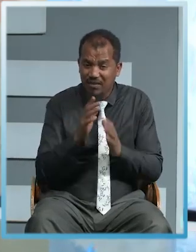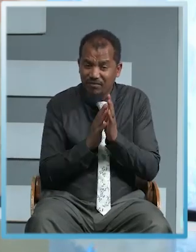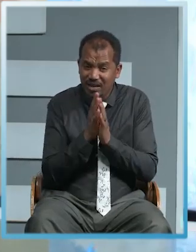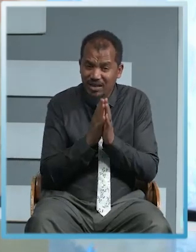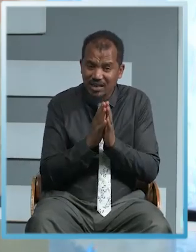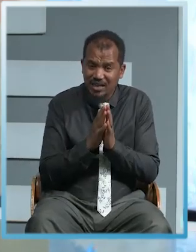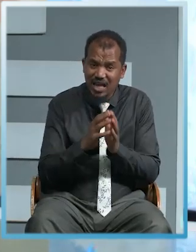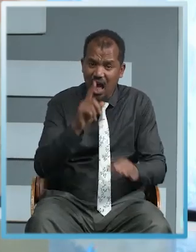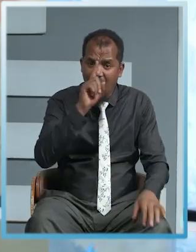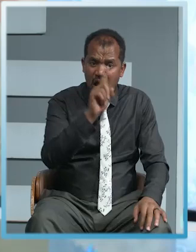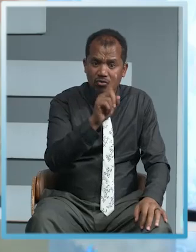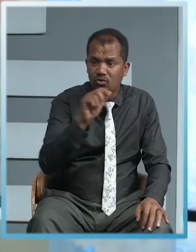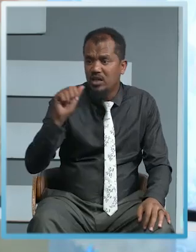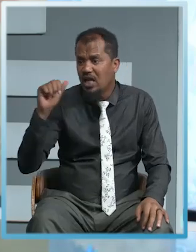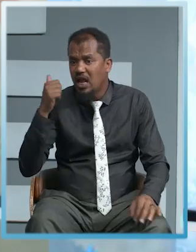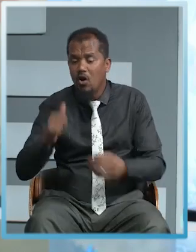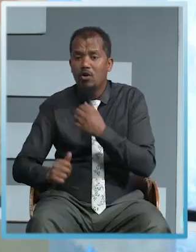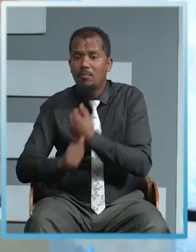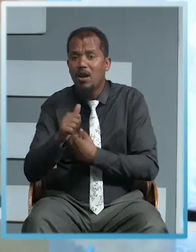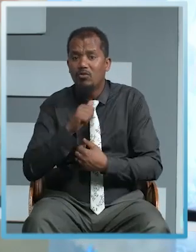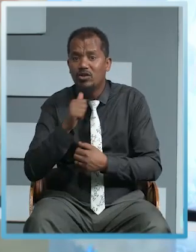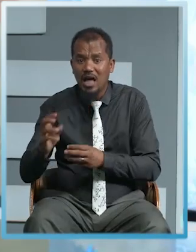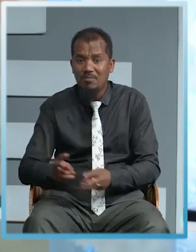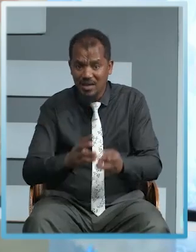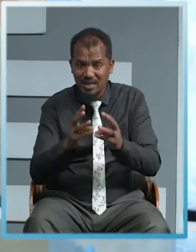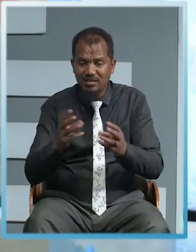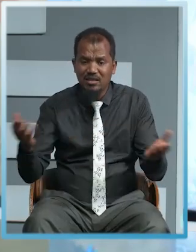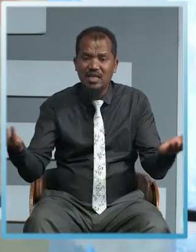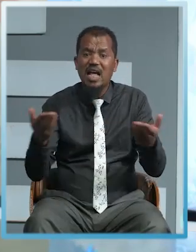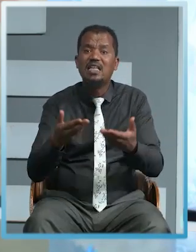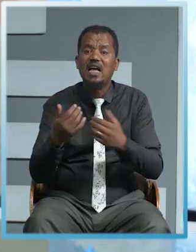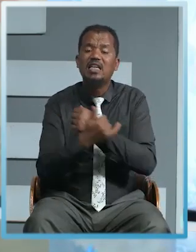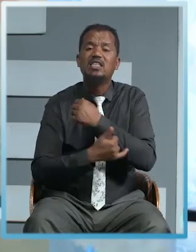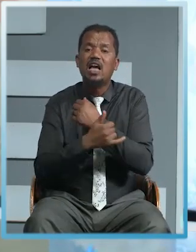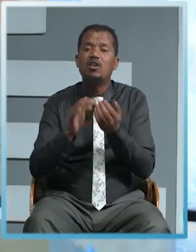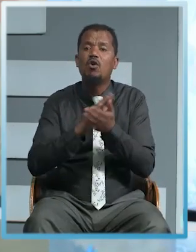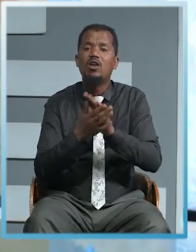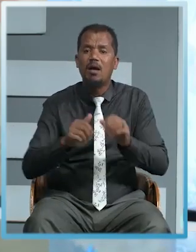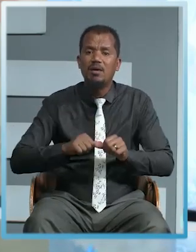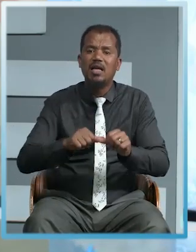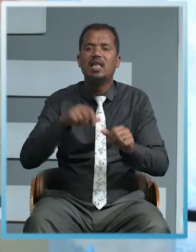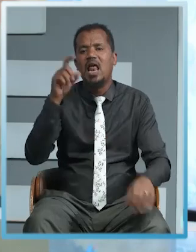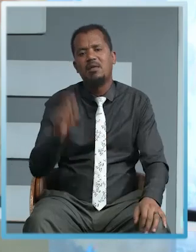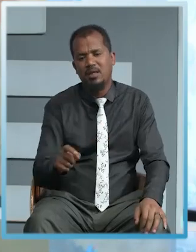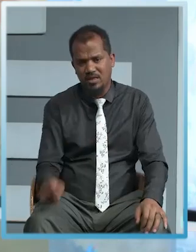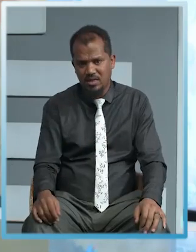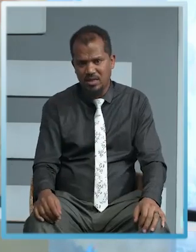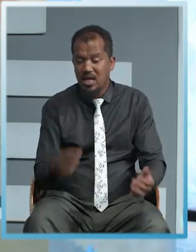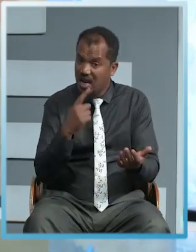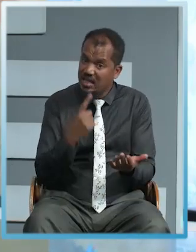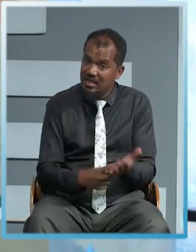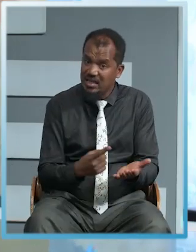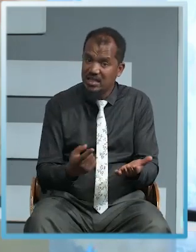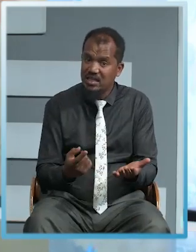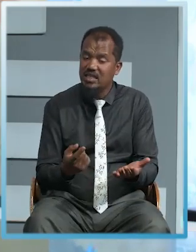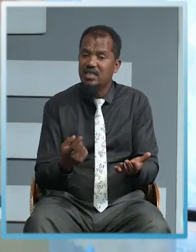ፍላጎታችንን አንዱ የሌላውን ባልጎዳ መንገድ ያስተናገደች ሀገር ሆና መከተል አለባት።